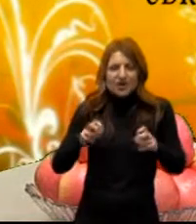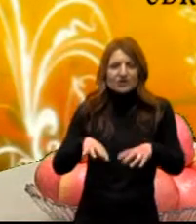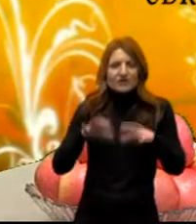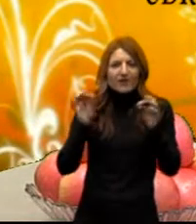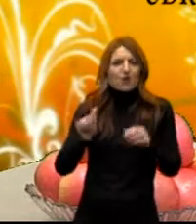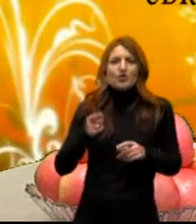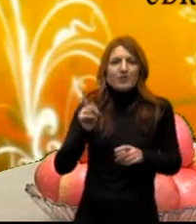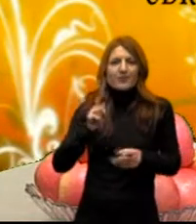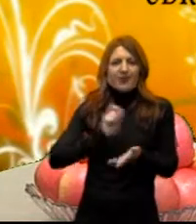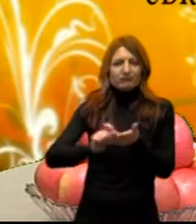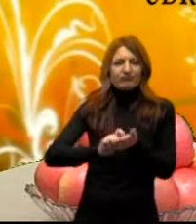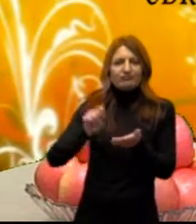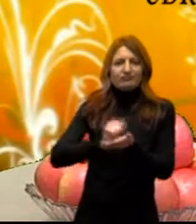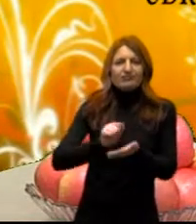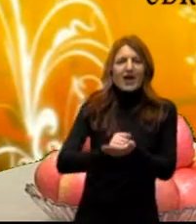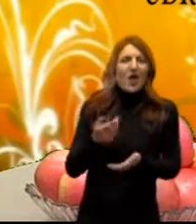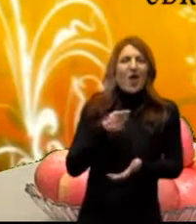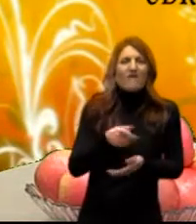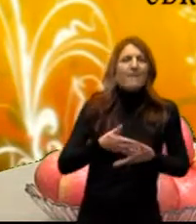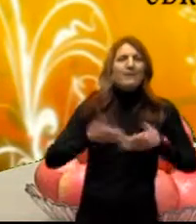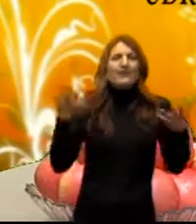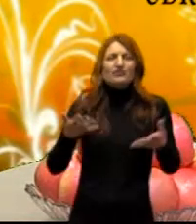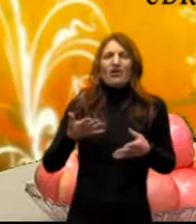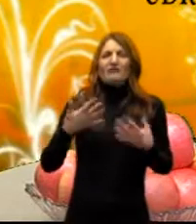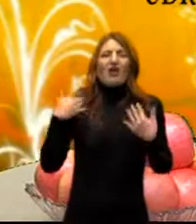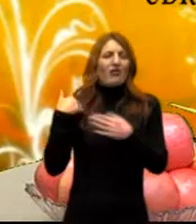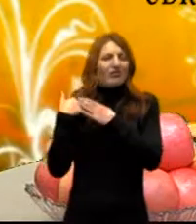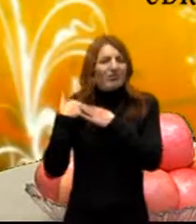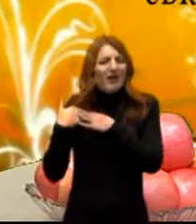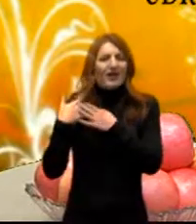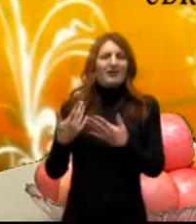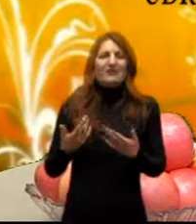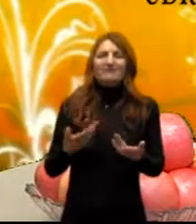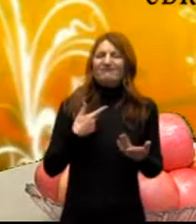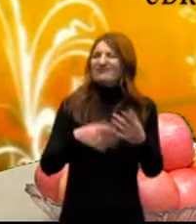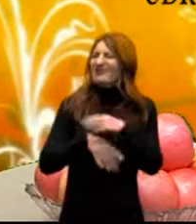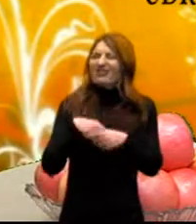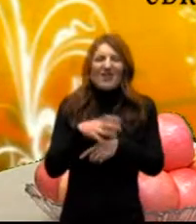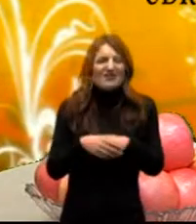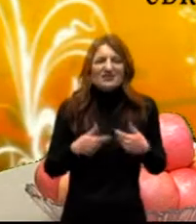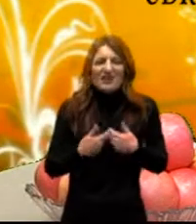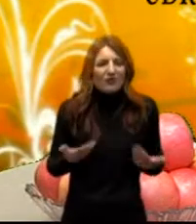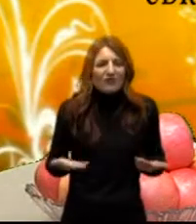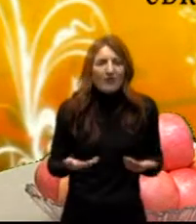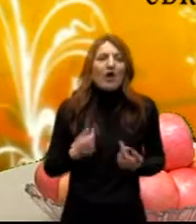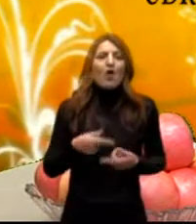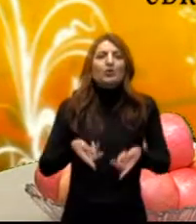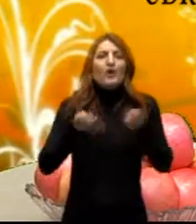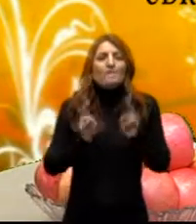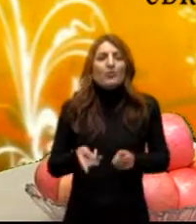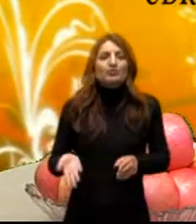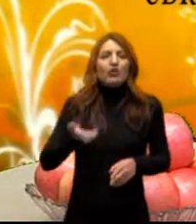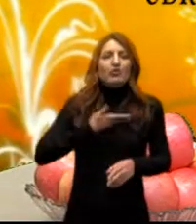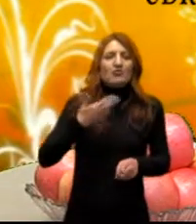nisu publicirana. Kako ta preopterećenost ili te, ajmo reći, nezadovoljstva mogu djelovati i bolest